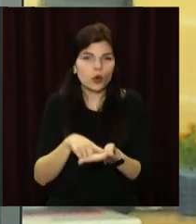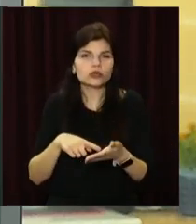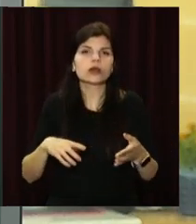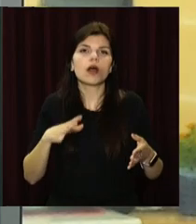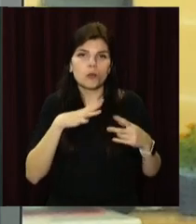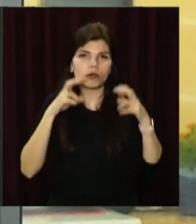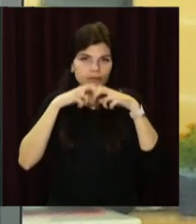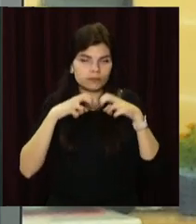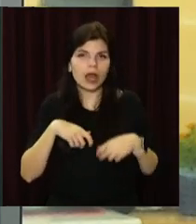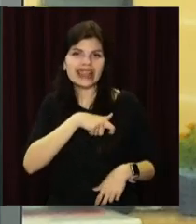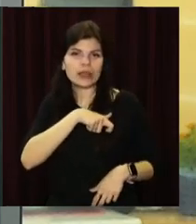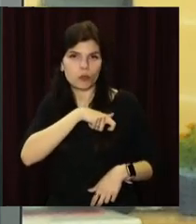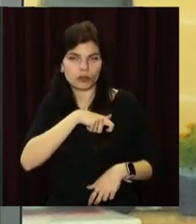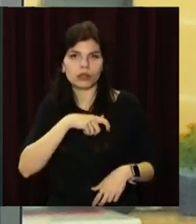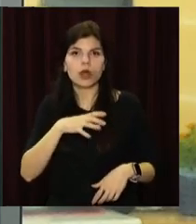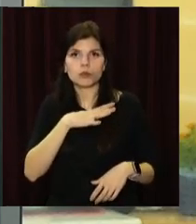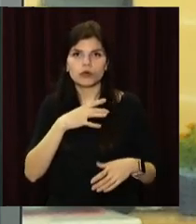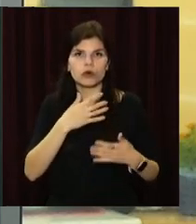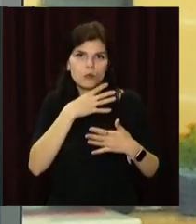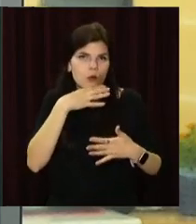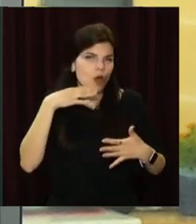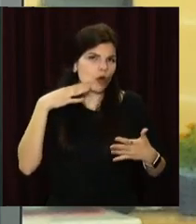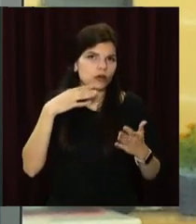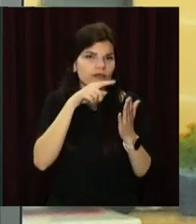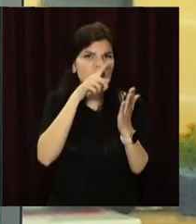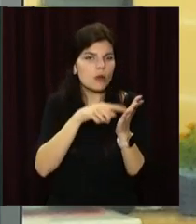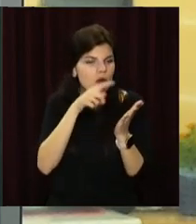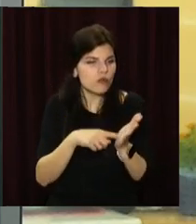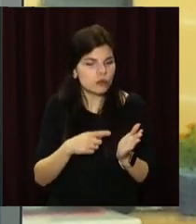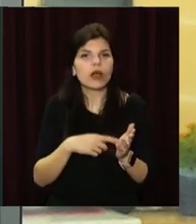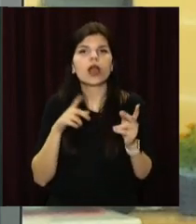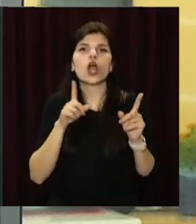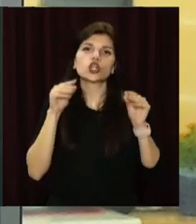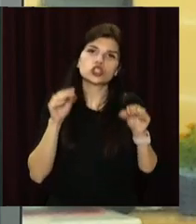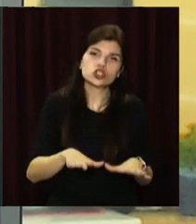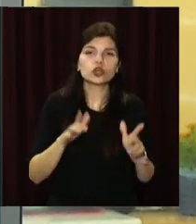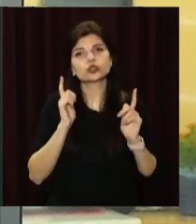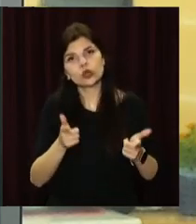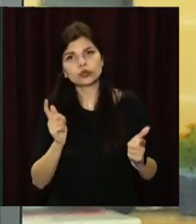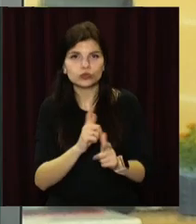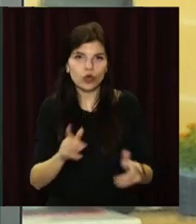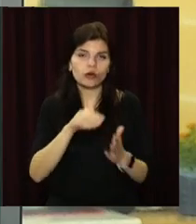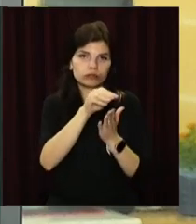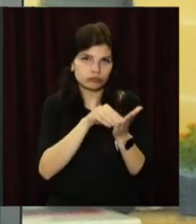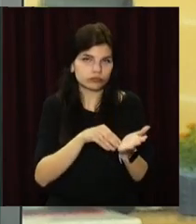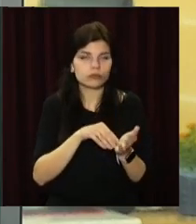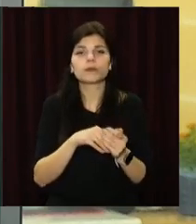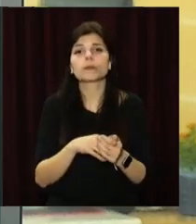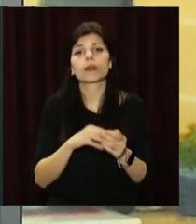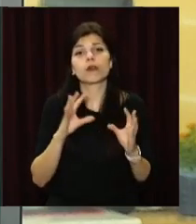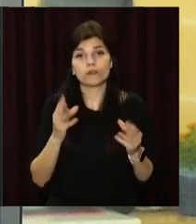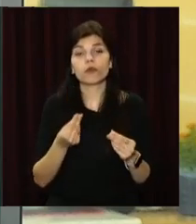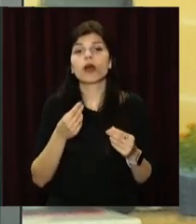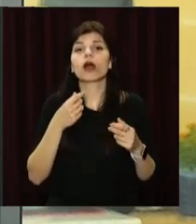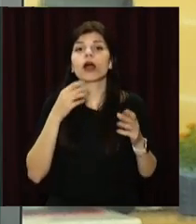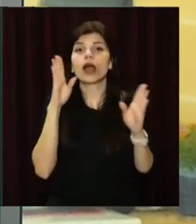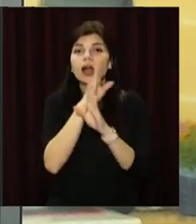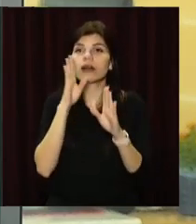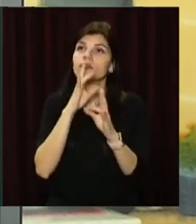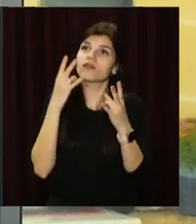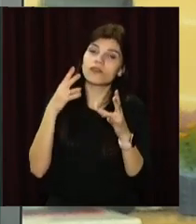черговій сесії Кам'янської міськради депутати розглянули майже 40 питань та внесли зміни до деяких муніципальних програм. Зокрема,